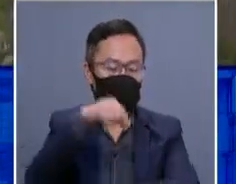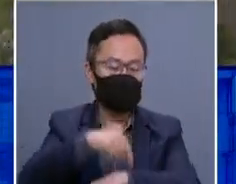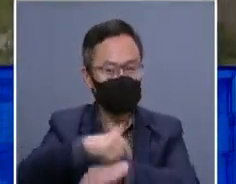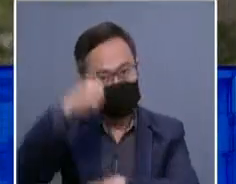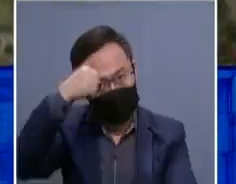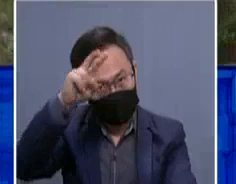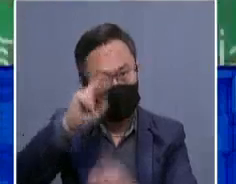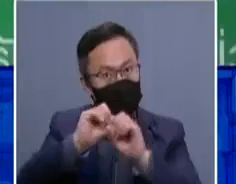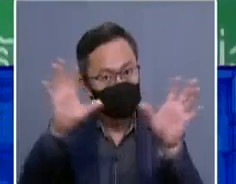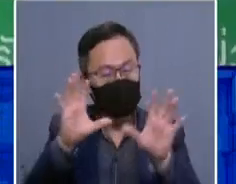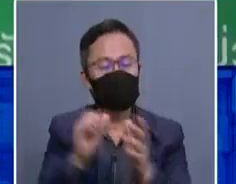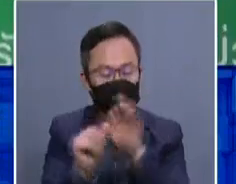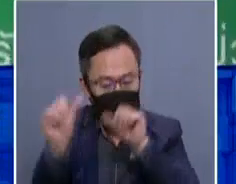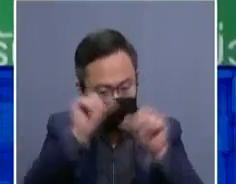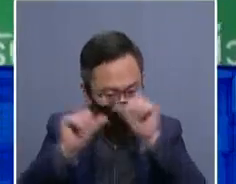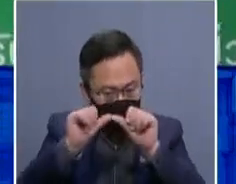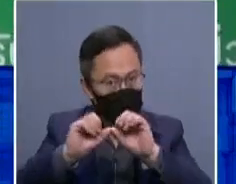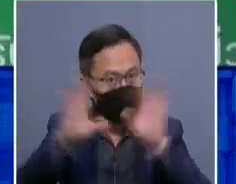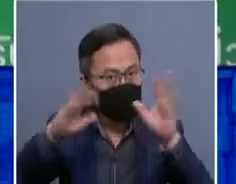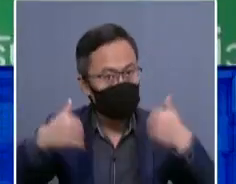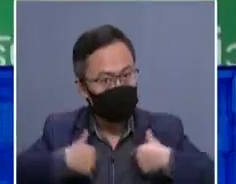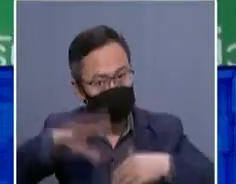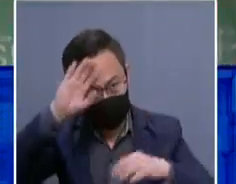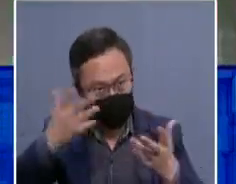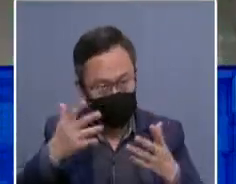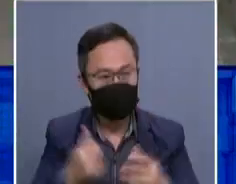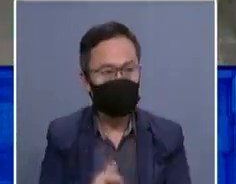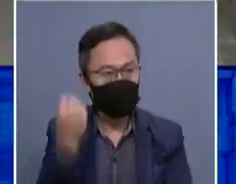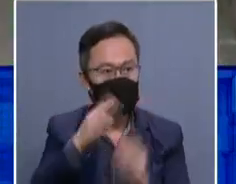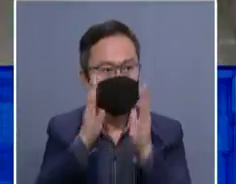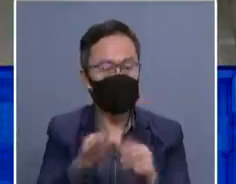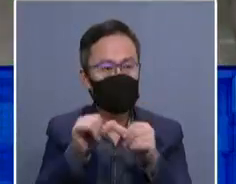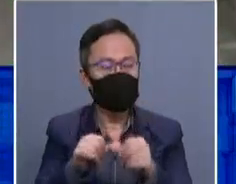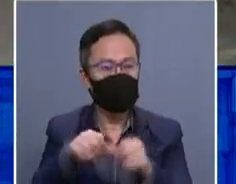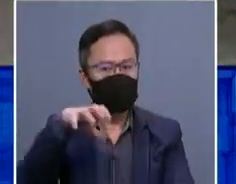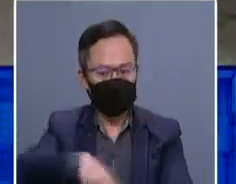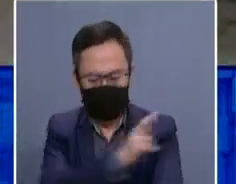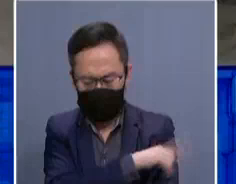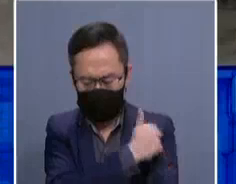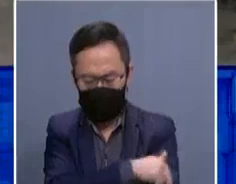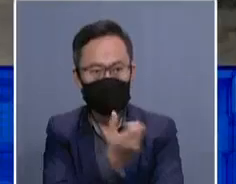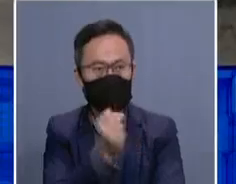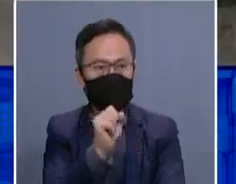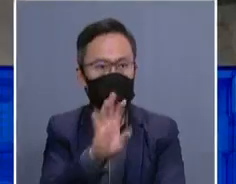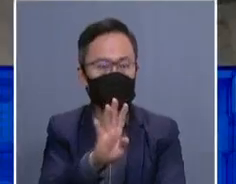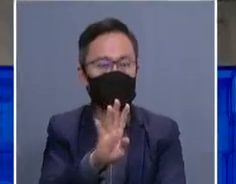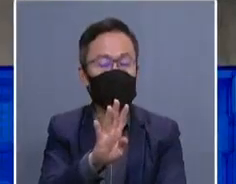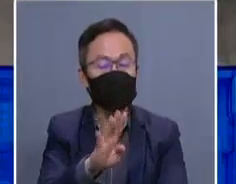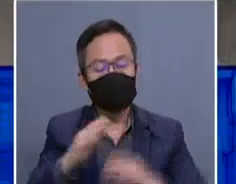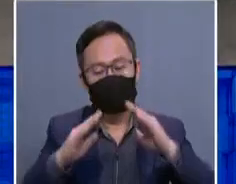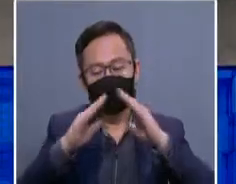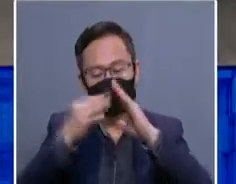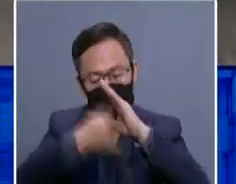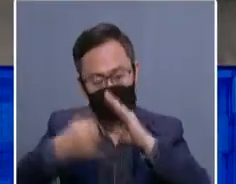งและผู้ที่เข้ารับการตรวจทุกคนค่ะจะต้องกักตัว14วันและหากว่าผลเป็นบวกจะถูกส่งไปที่โรงพยาบา